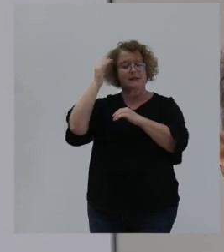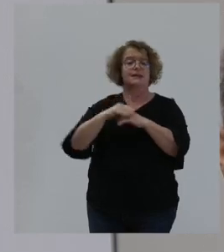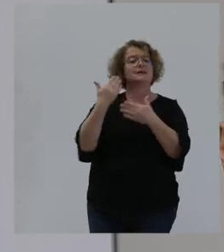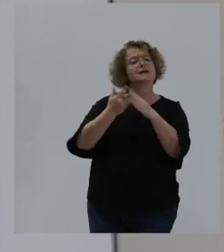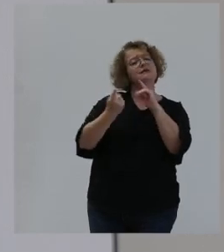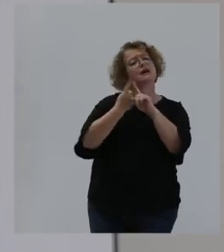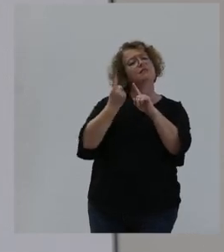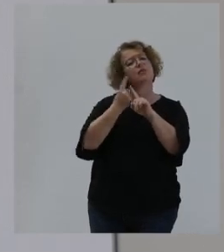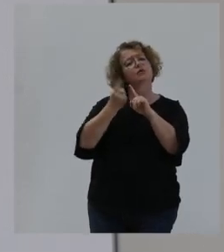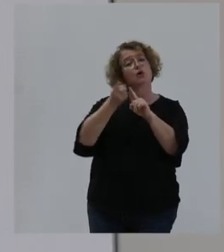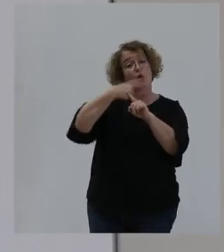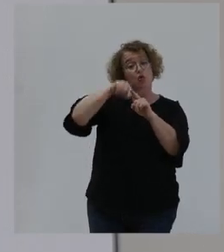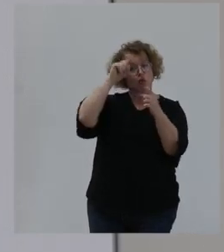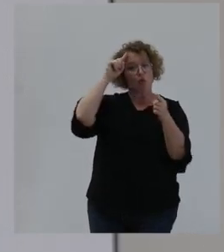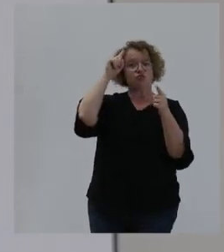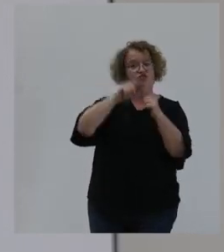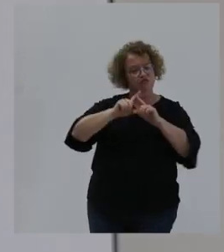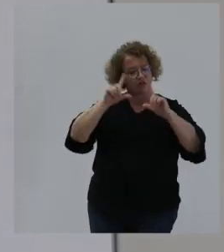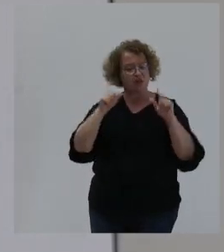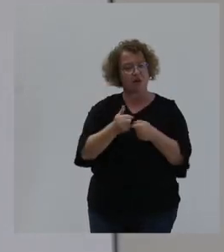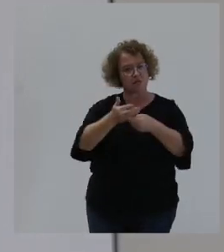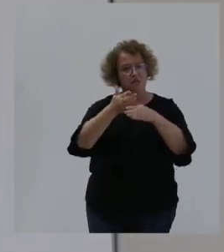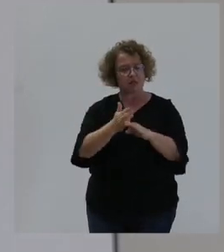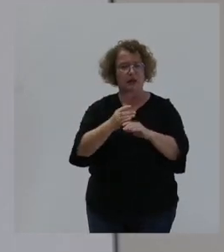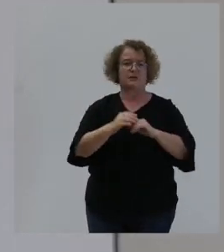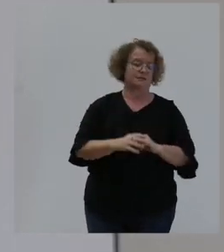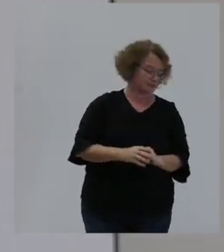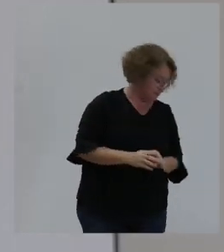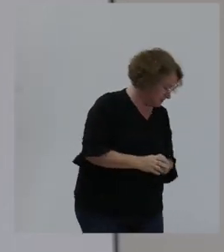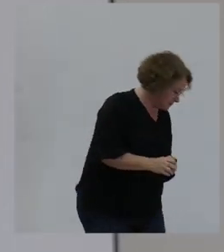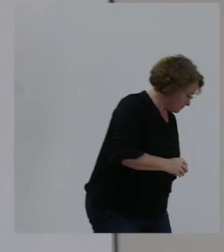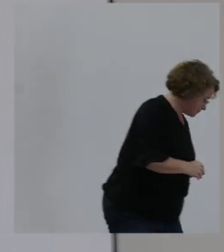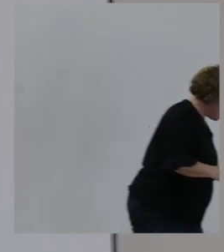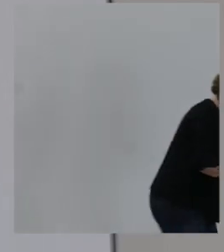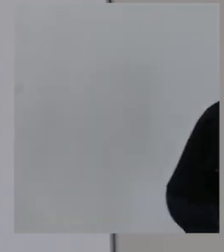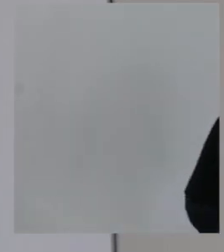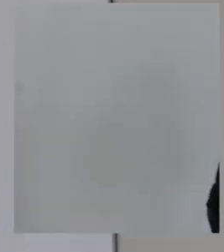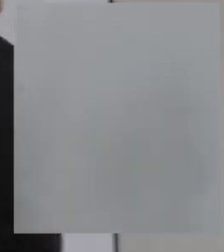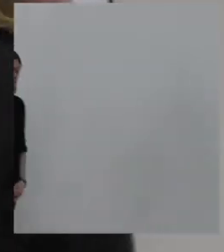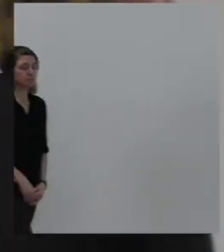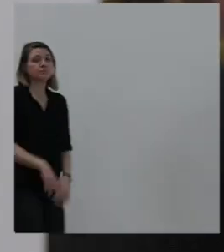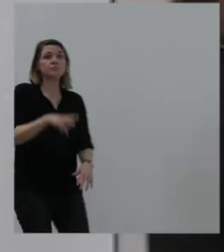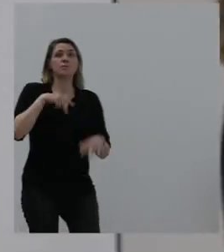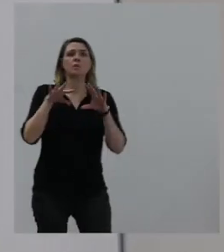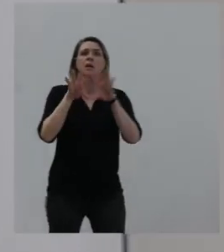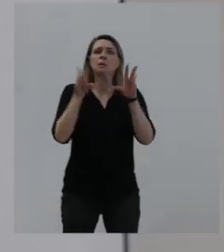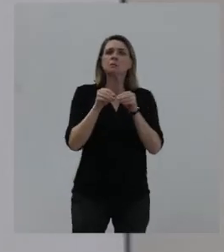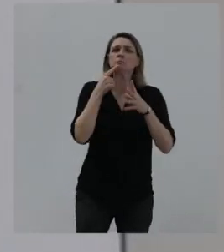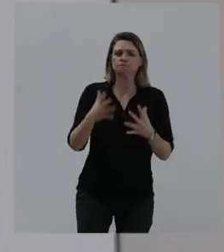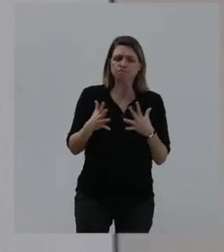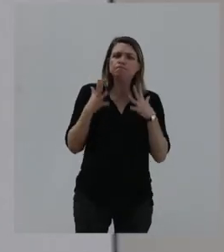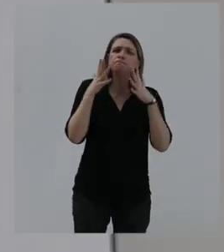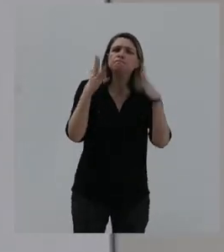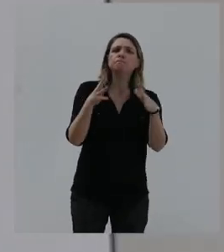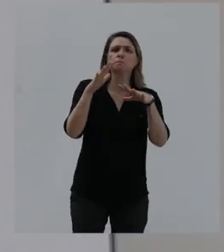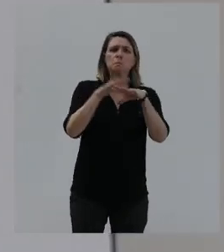démocratique et nous sommes attendus à cet endroit. Notre équipe s'engage à créer les conditions collectives pour que l'université